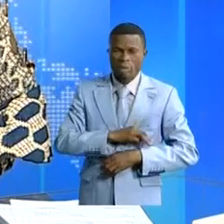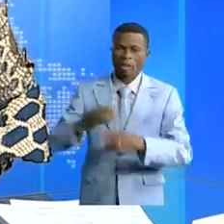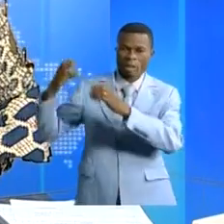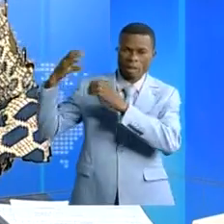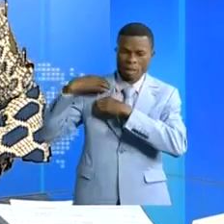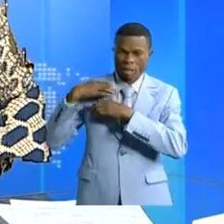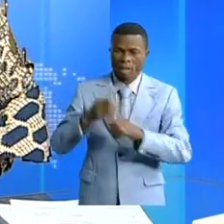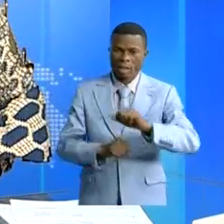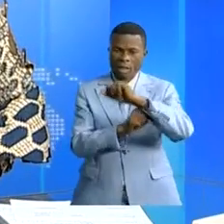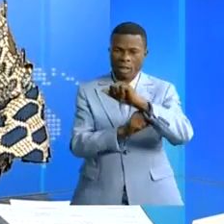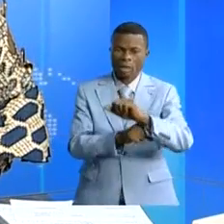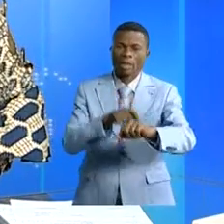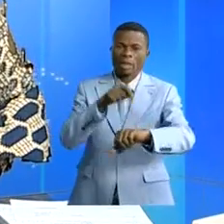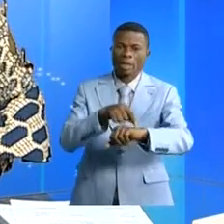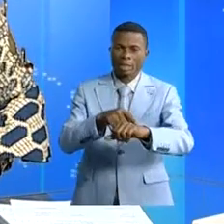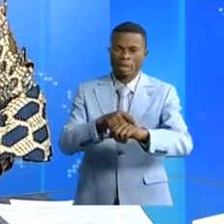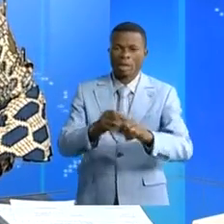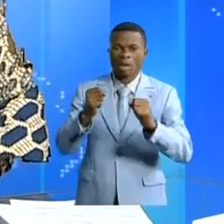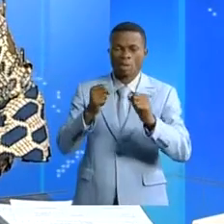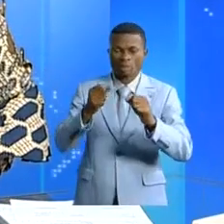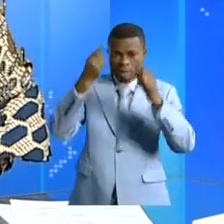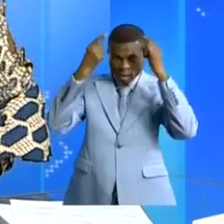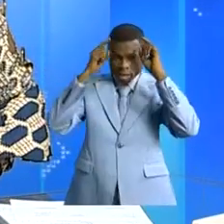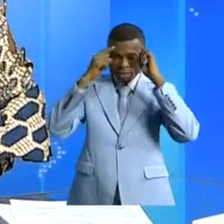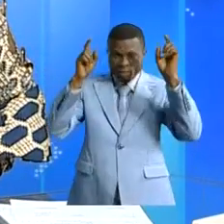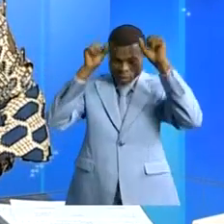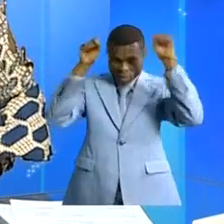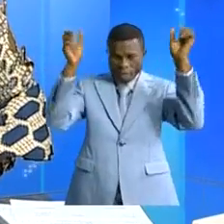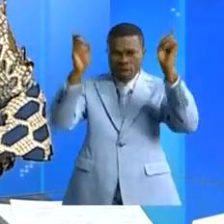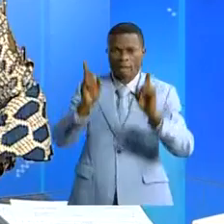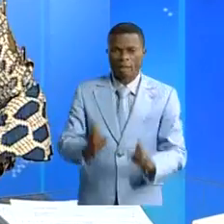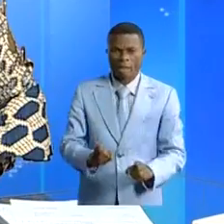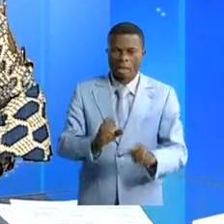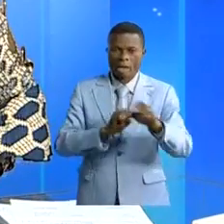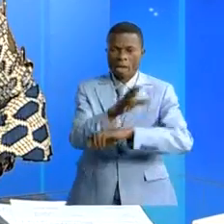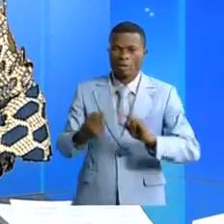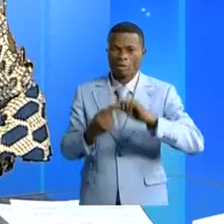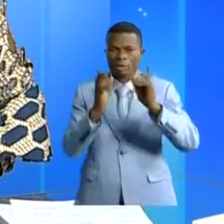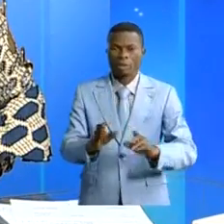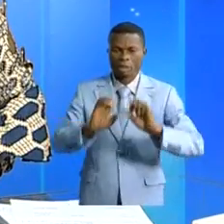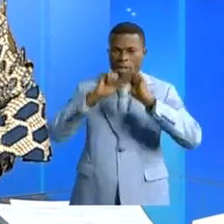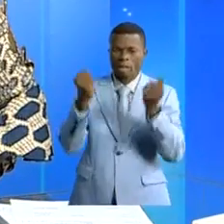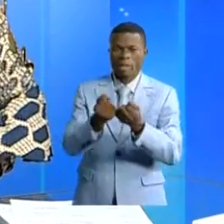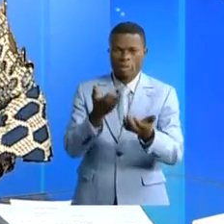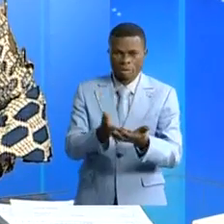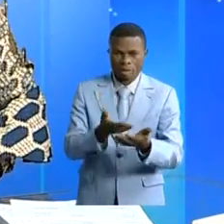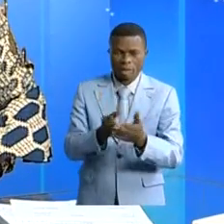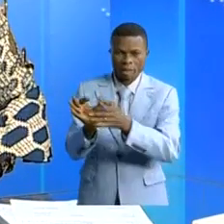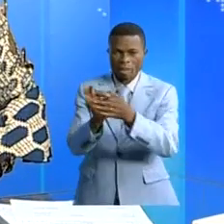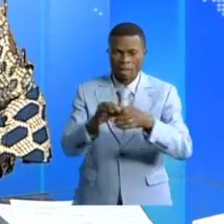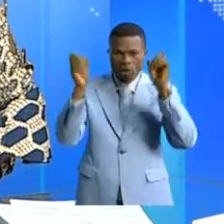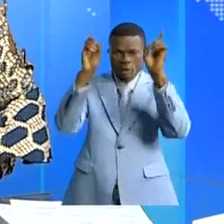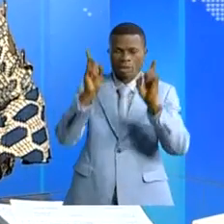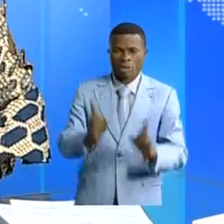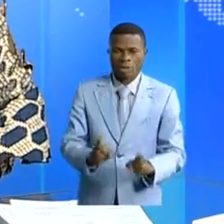la mandature du chef de l'État à l'Union africaine et l'envoyé spécial de la création de la dite agence. L'Union africaine et